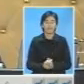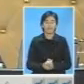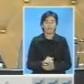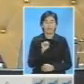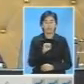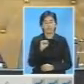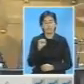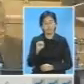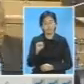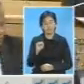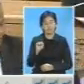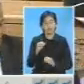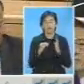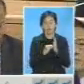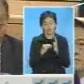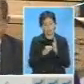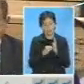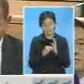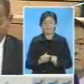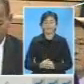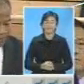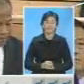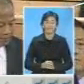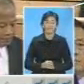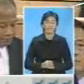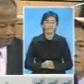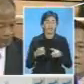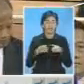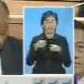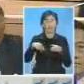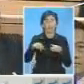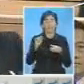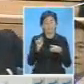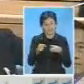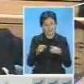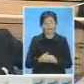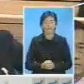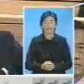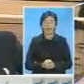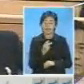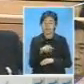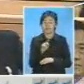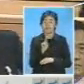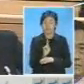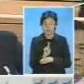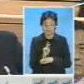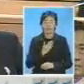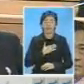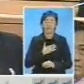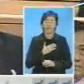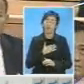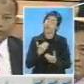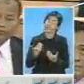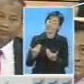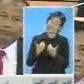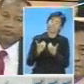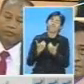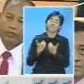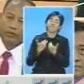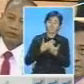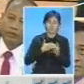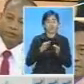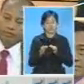ราษฎรกรุงเทพมหานครพรรคเพื่อไทยครับท่านประธานครับขออนุญาตใช้สิทธิ์พาดพิงครับ